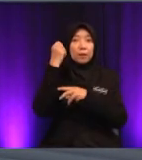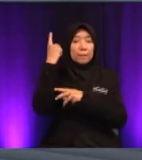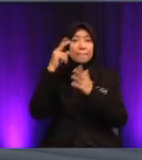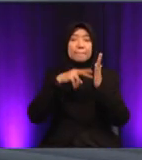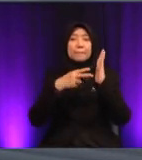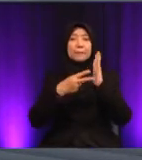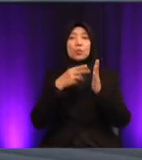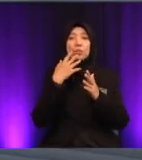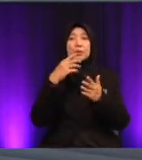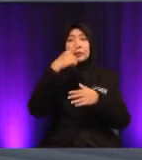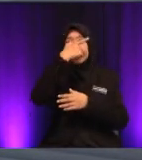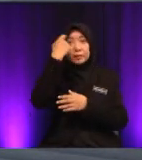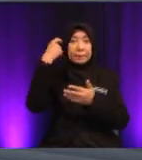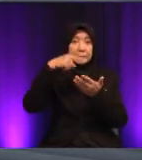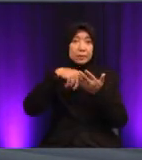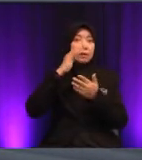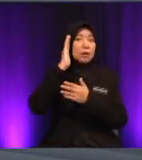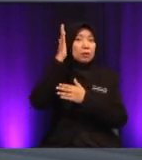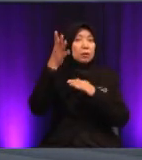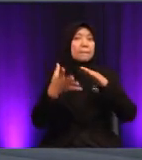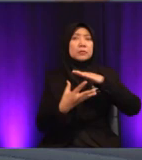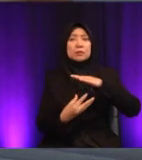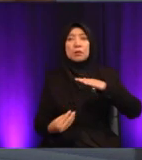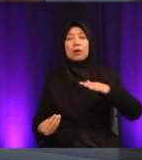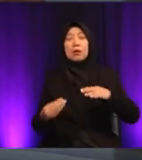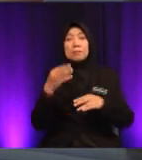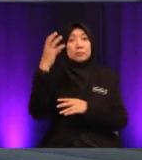hitam ini dia akan menyerap cahaya